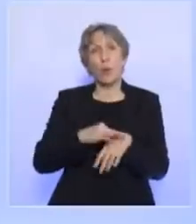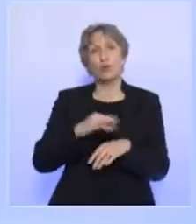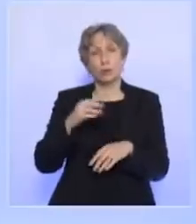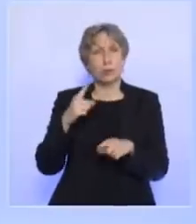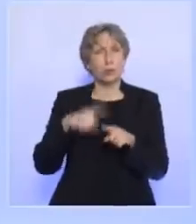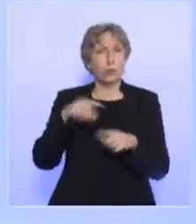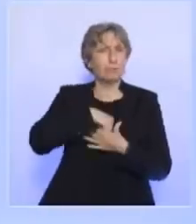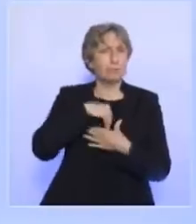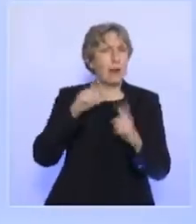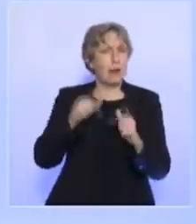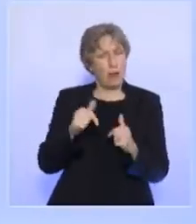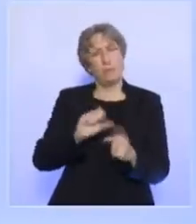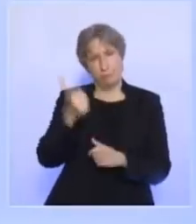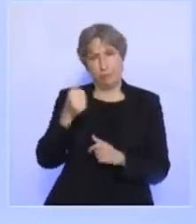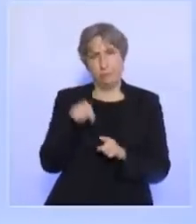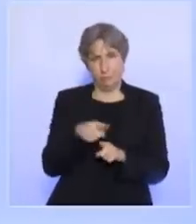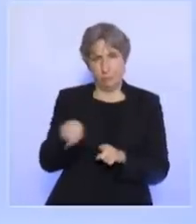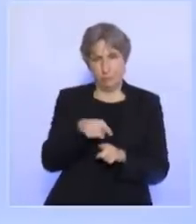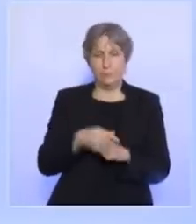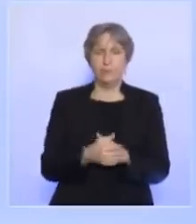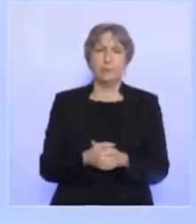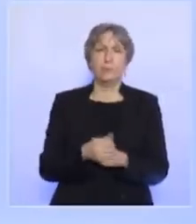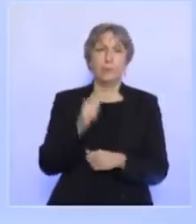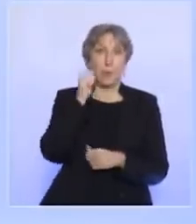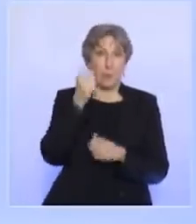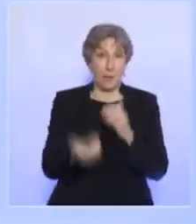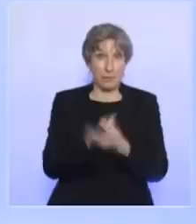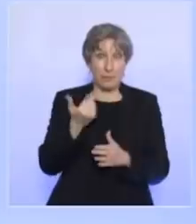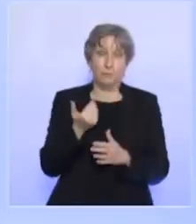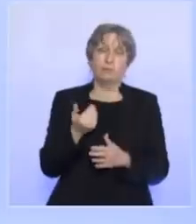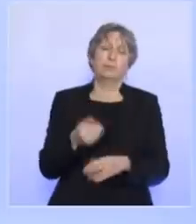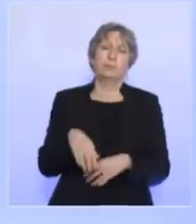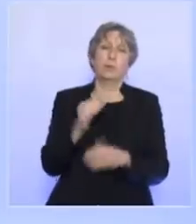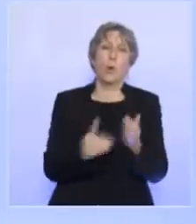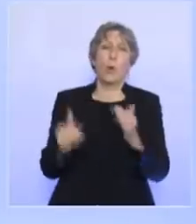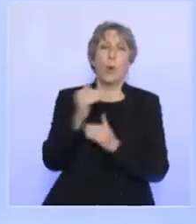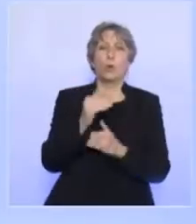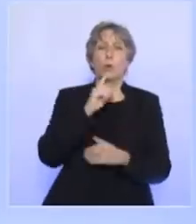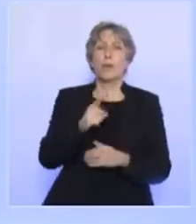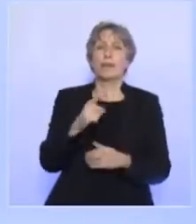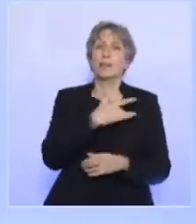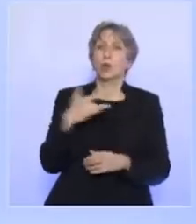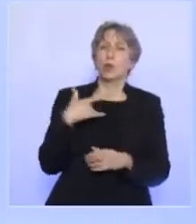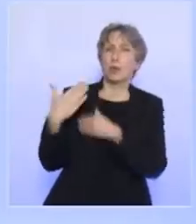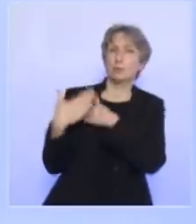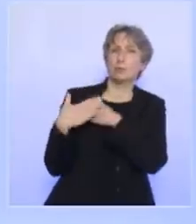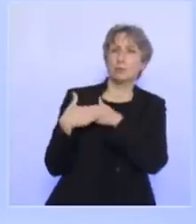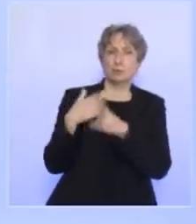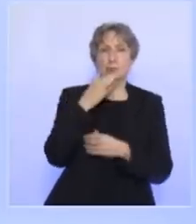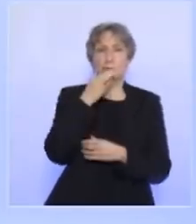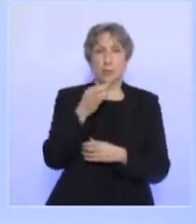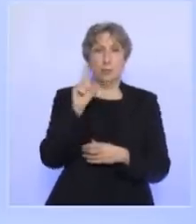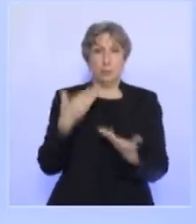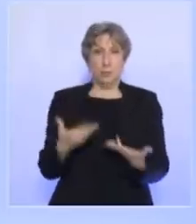dès demain matin. Suivant en cela la recommandation de la Haute Autorité de Santé, il suffira de